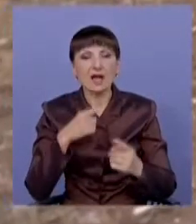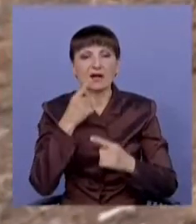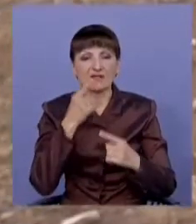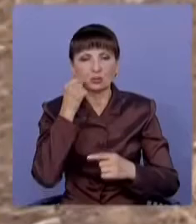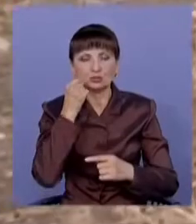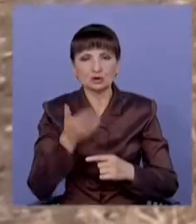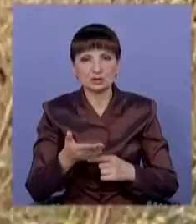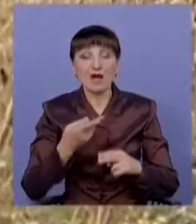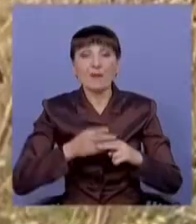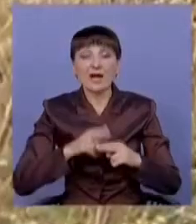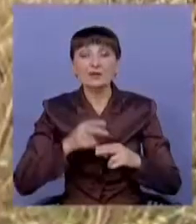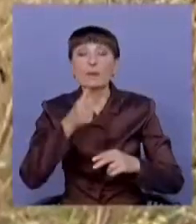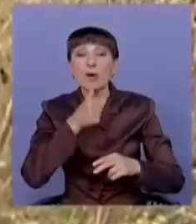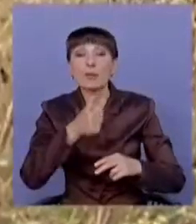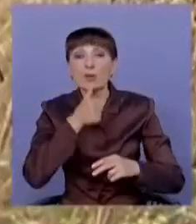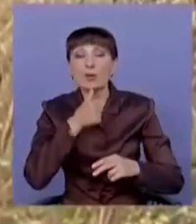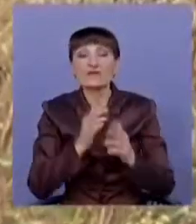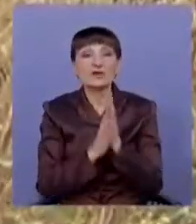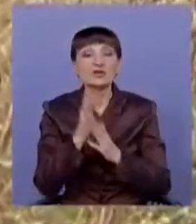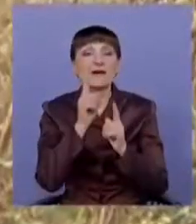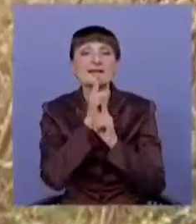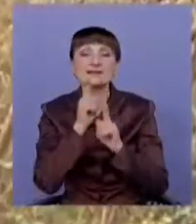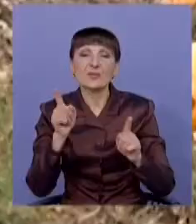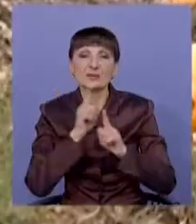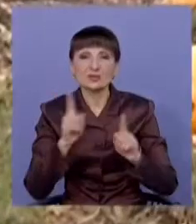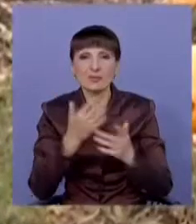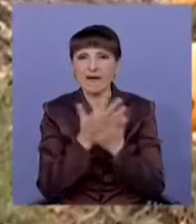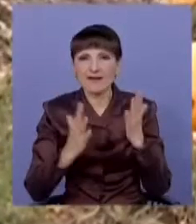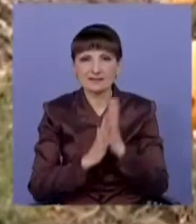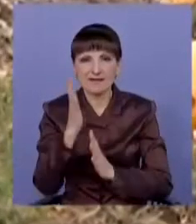Аксакал. Поэтому экспериментирует и выращивает особенные овощи.